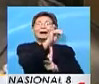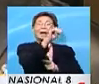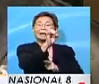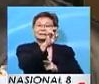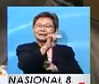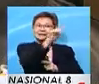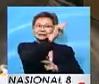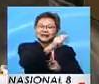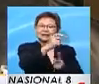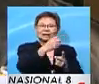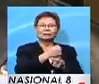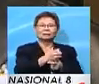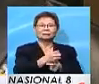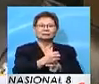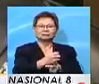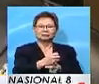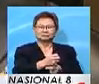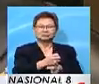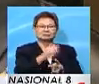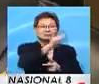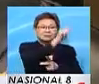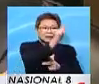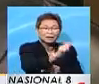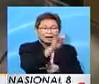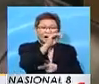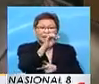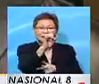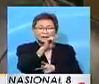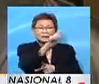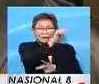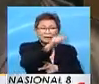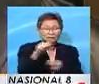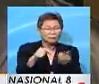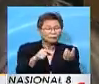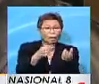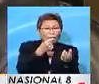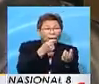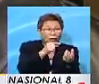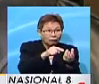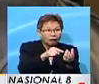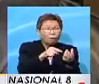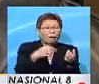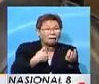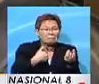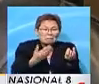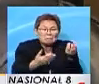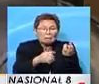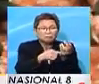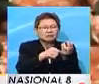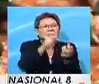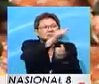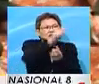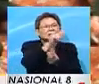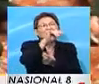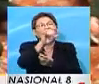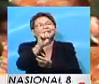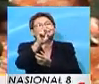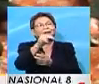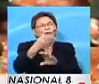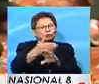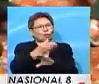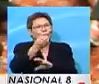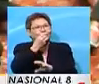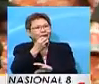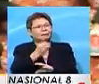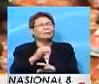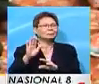negara supaya dipastikan beban tersebut tidak mengandungi bahan yang terlarang dalam Wada tambah